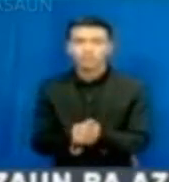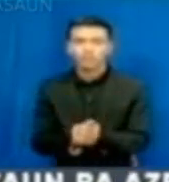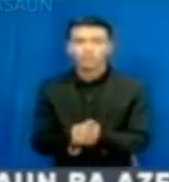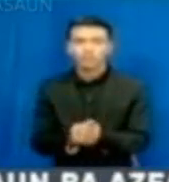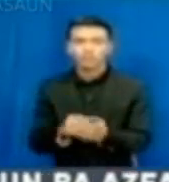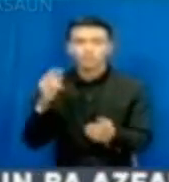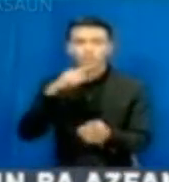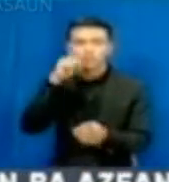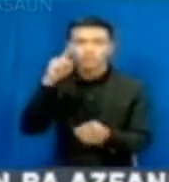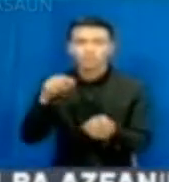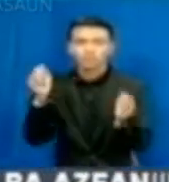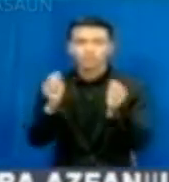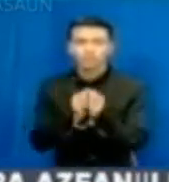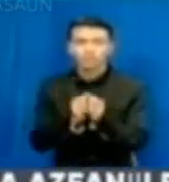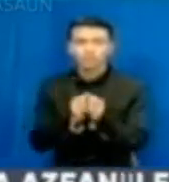Sementara Toto